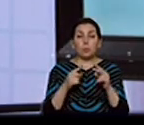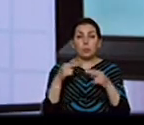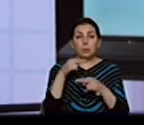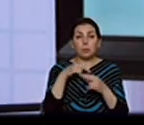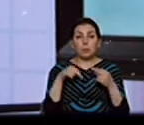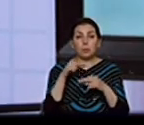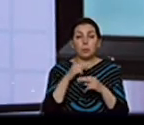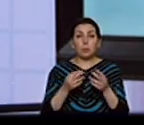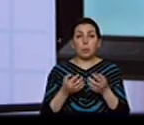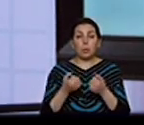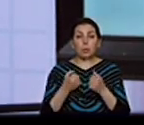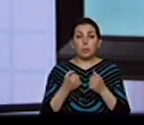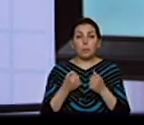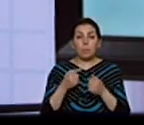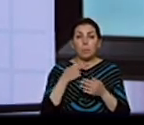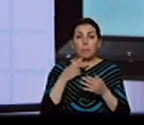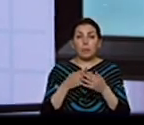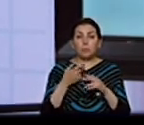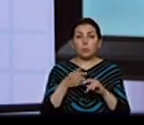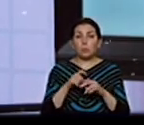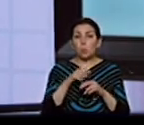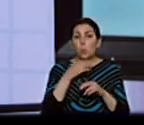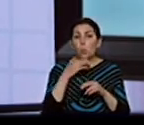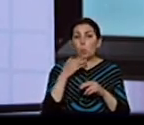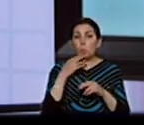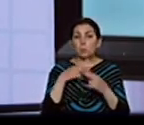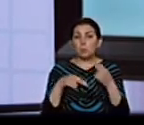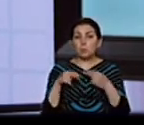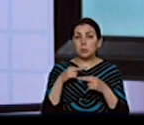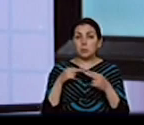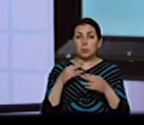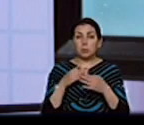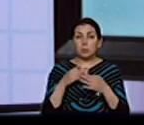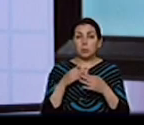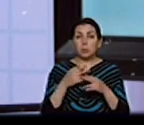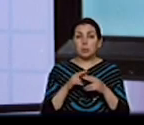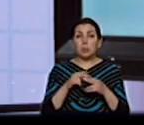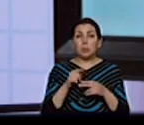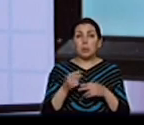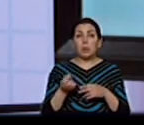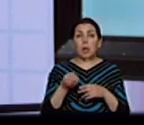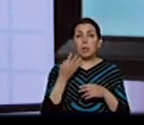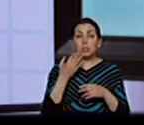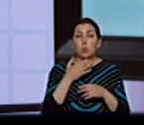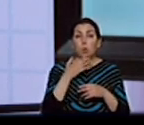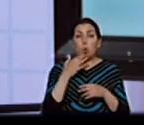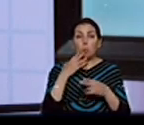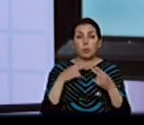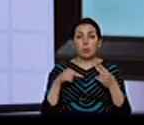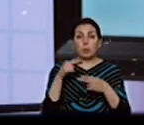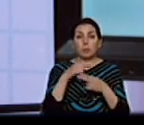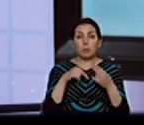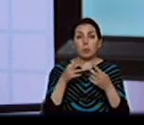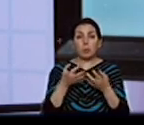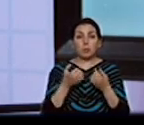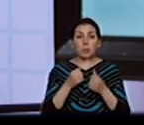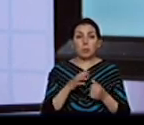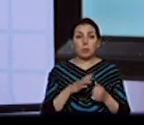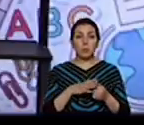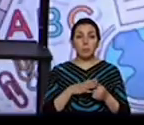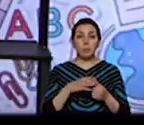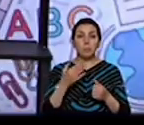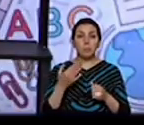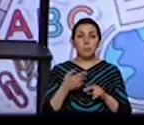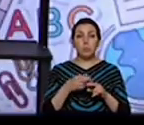turibsiz, qo'limda juda ko'p shakllar turibdi. Bu shakllarni qancha ko'p qirqib olsangiz, bolajonlar, shuncha ko'p gul